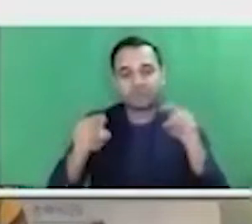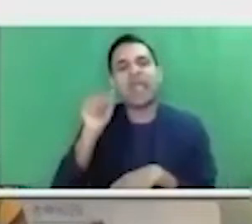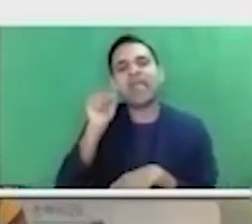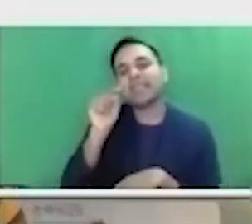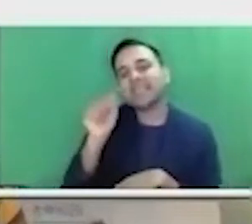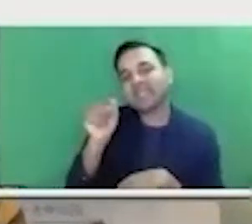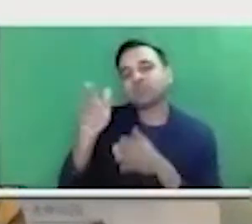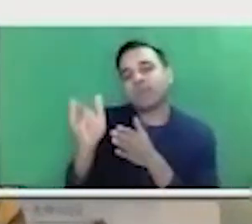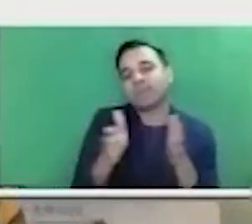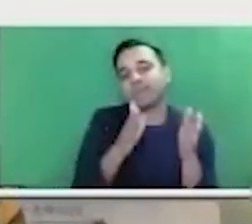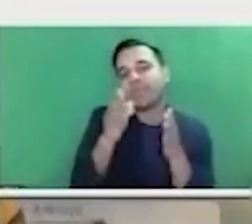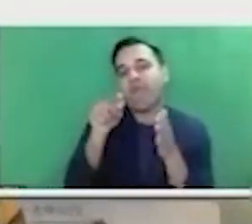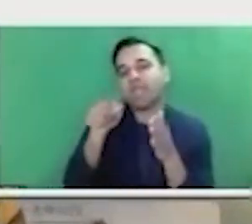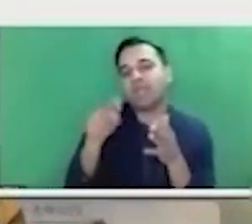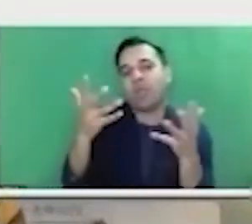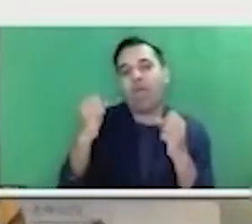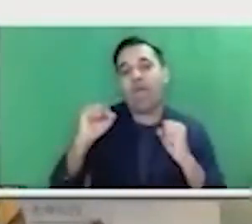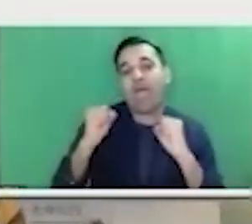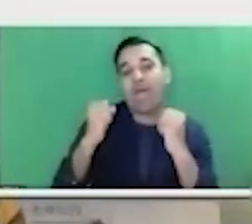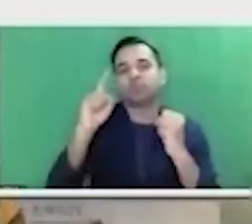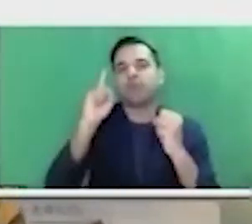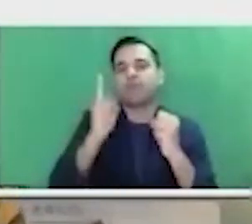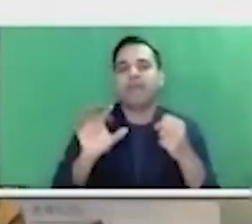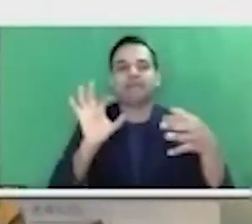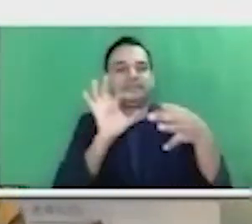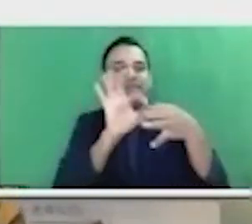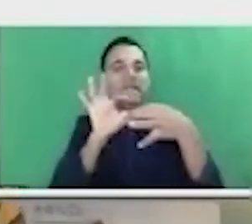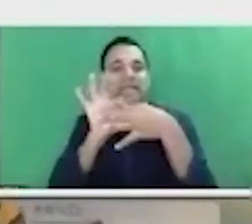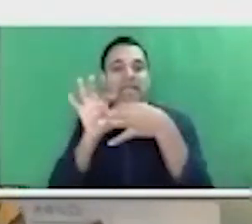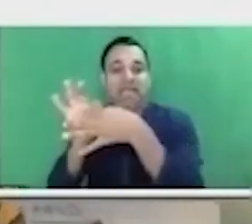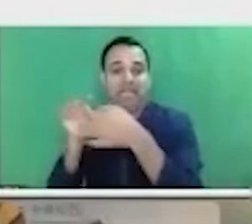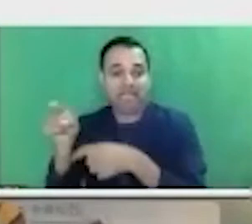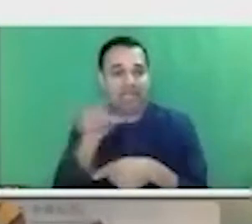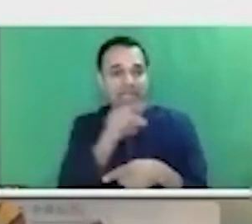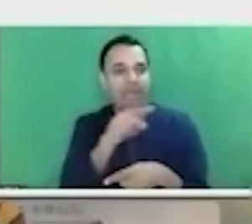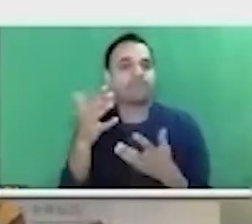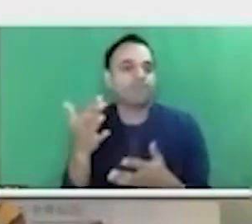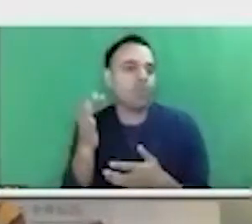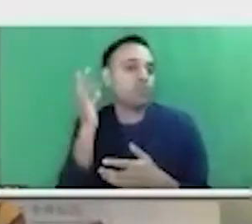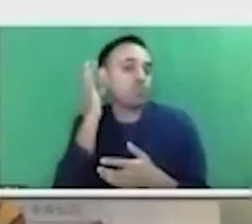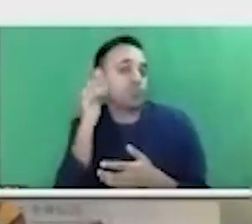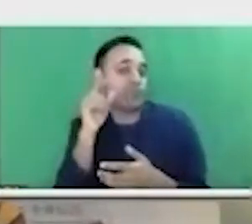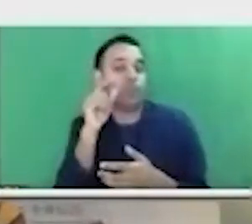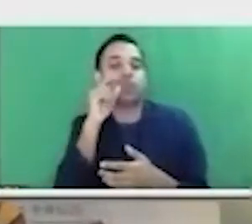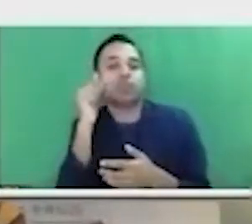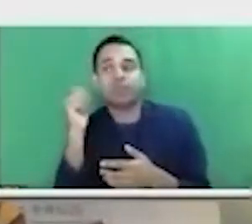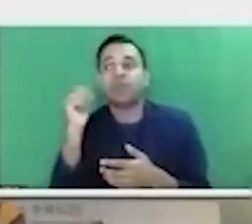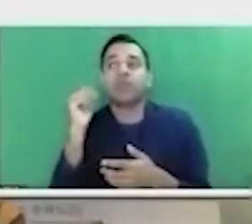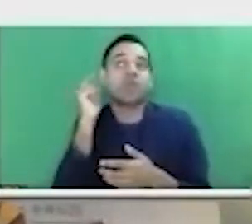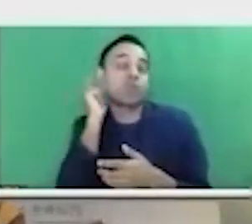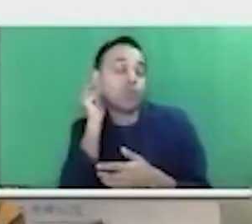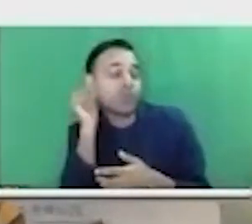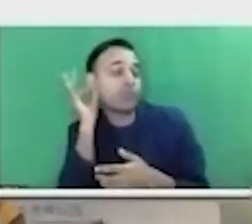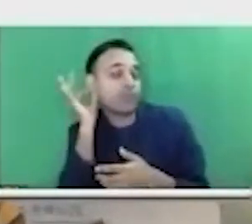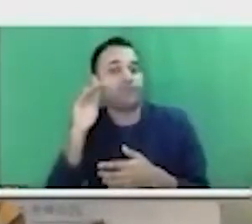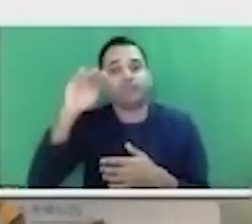للتأكد من أن هذا الدور تقوم به المرأة على أكمل وجه. يجب أن تكون